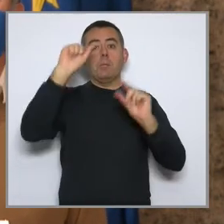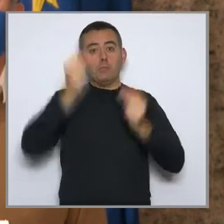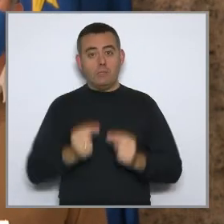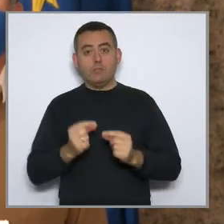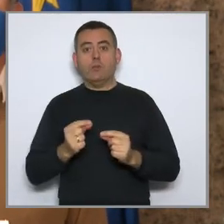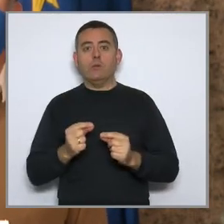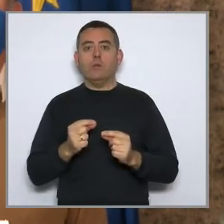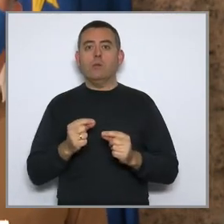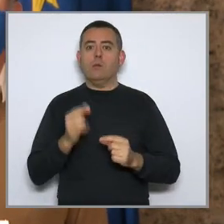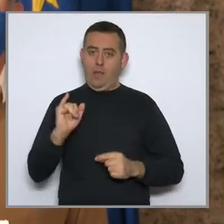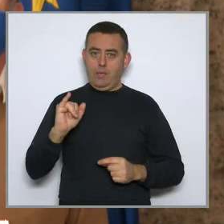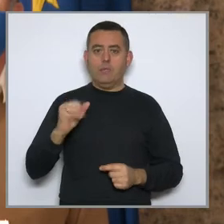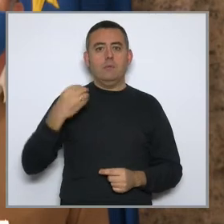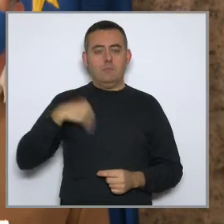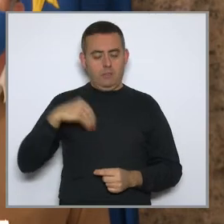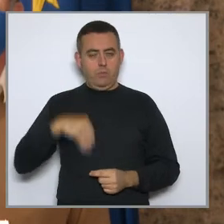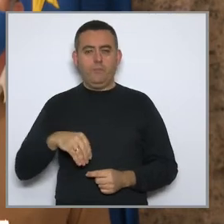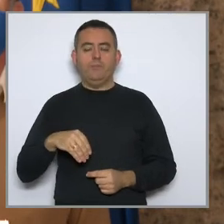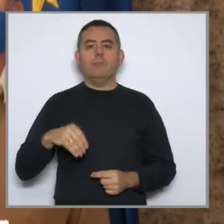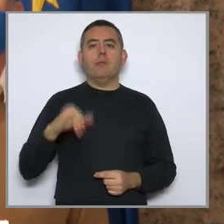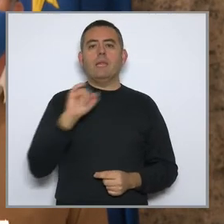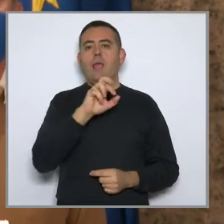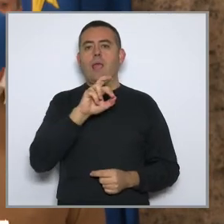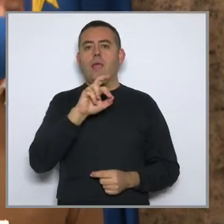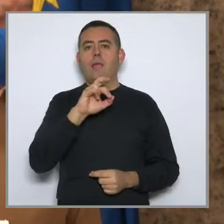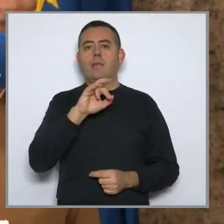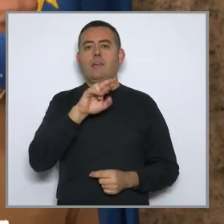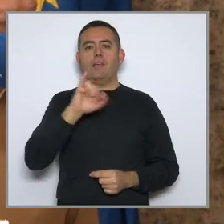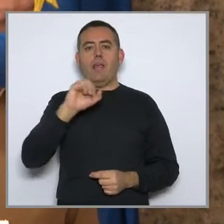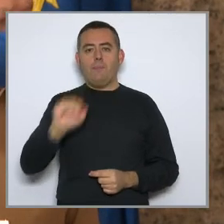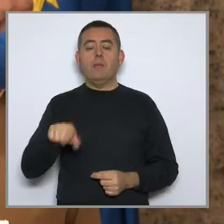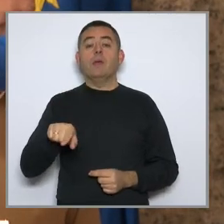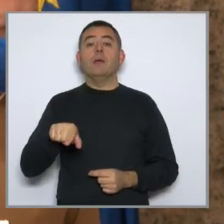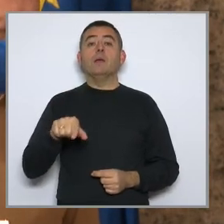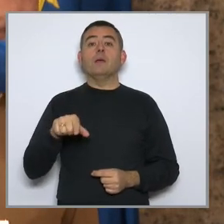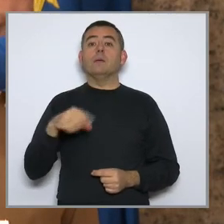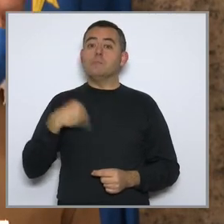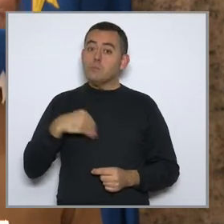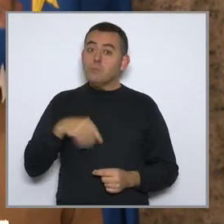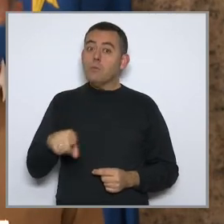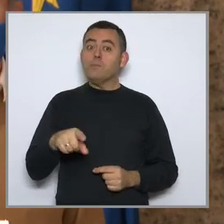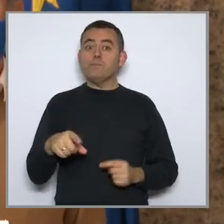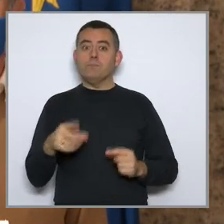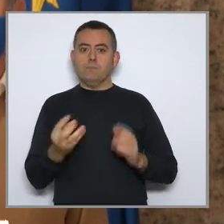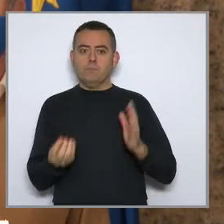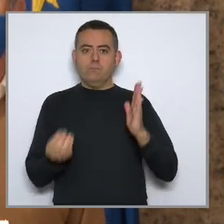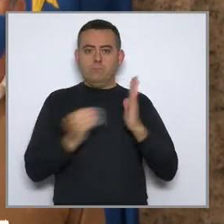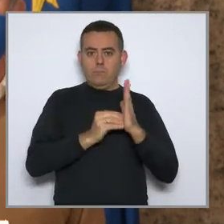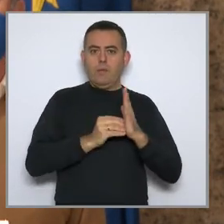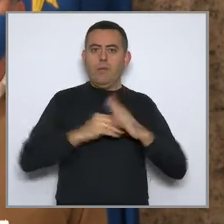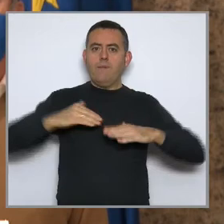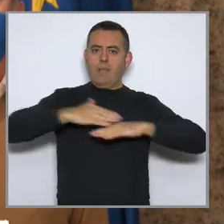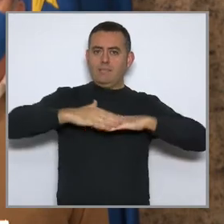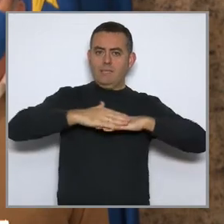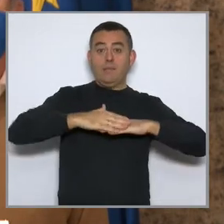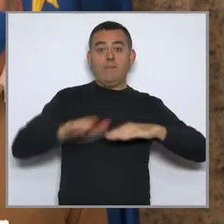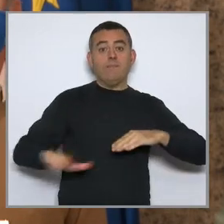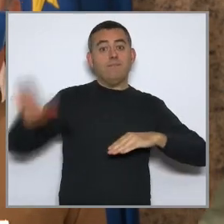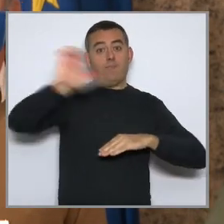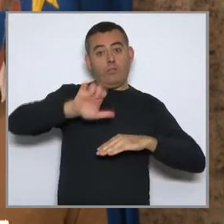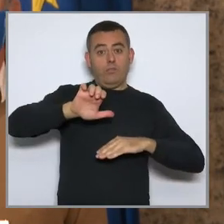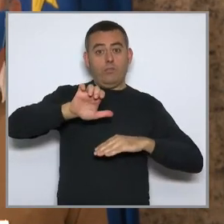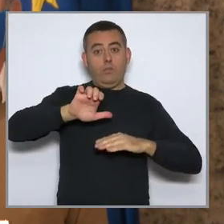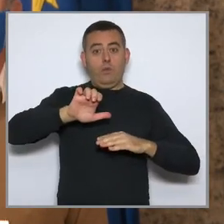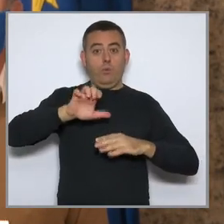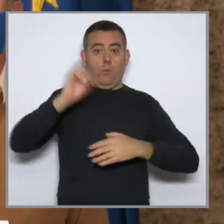el RIACT és la base que a més consolida el que és la voluntat del propi fons europeu. És un fons per